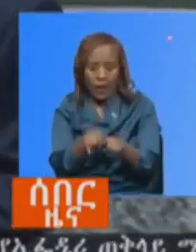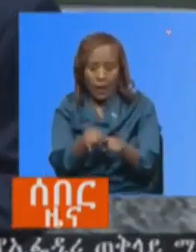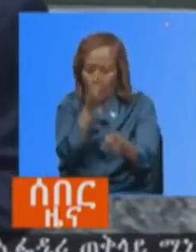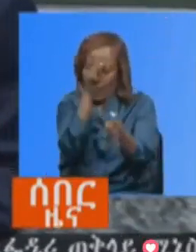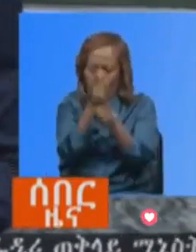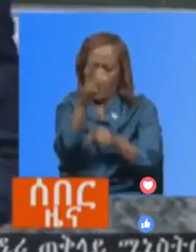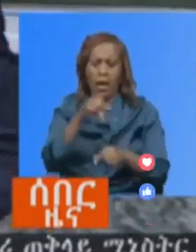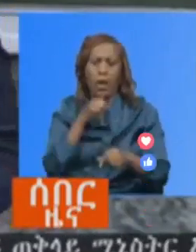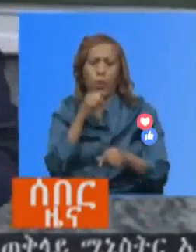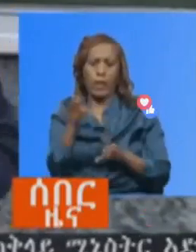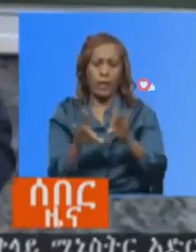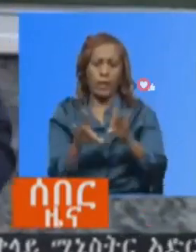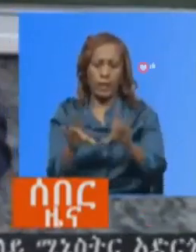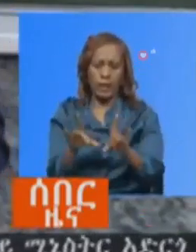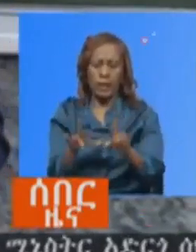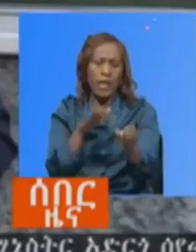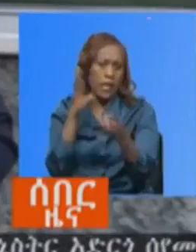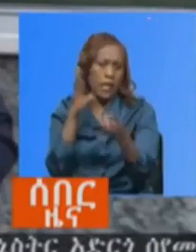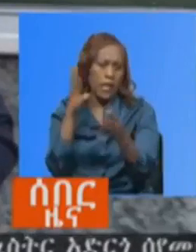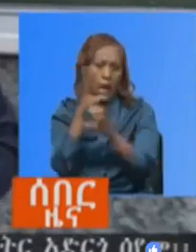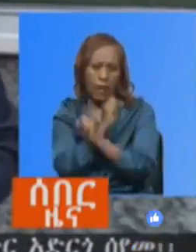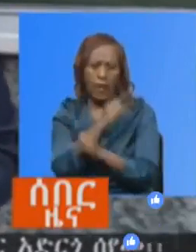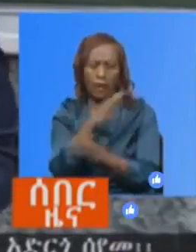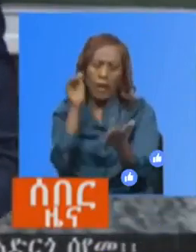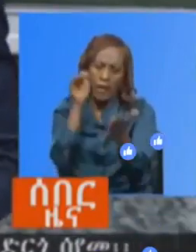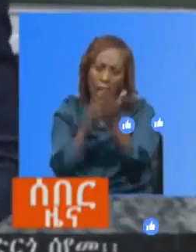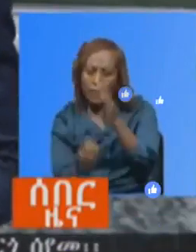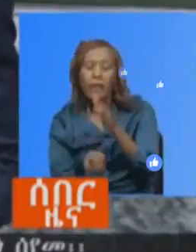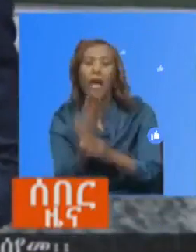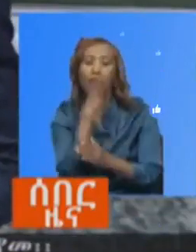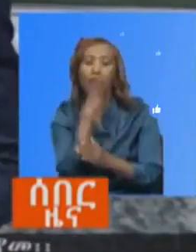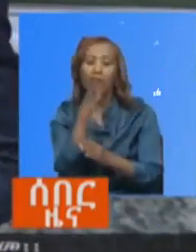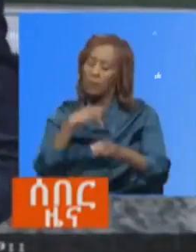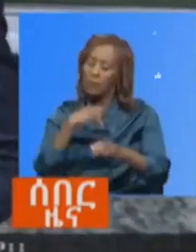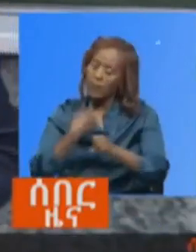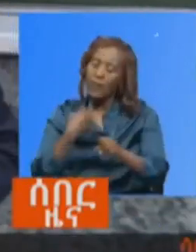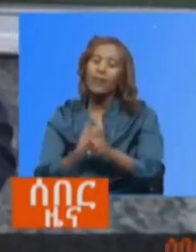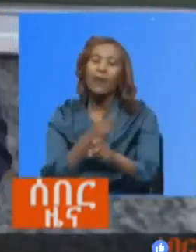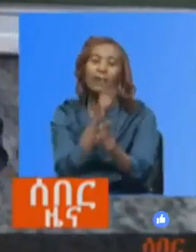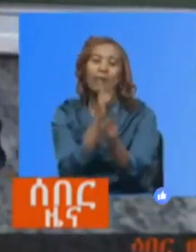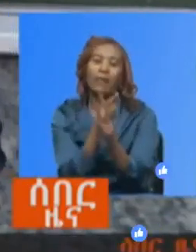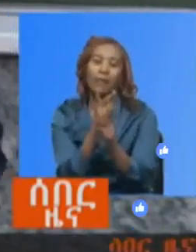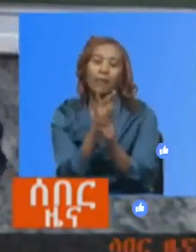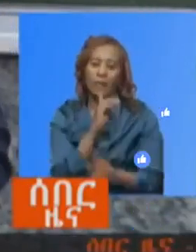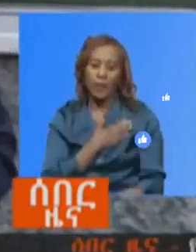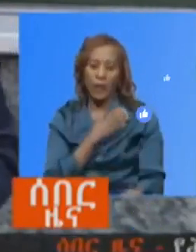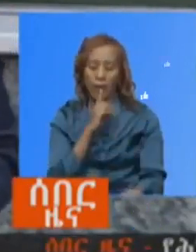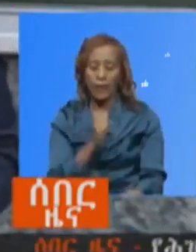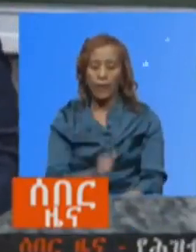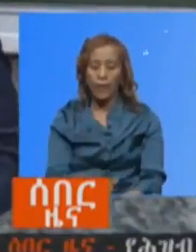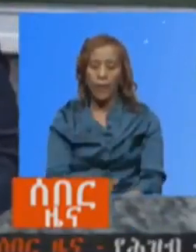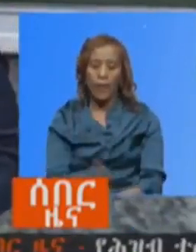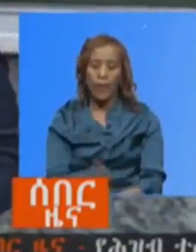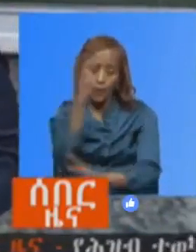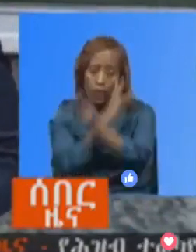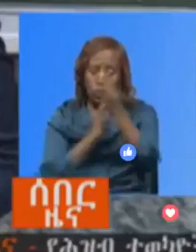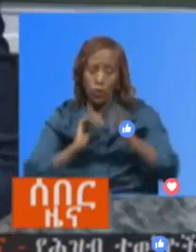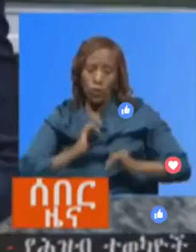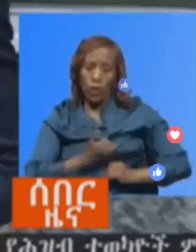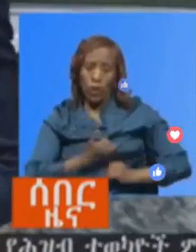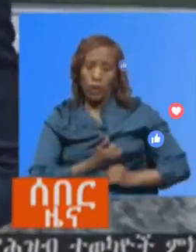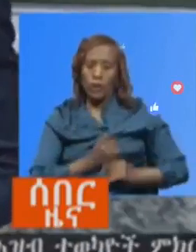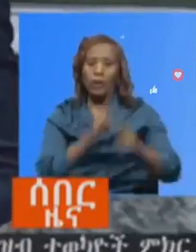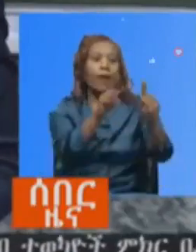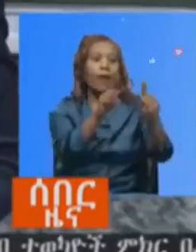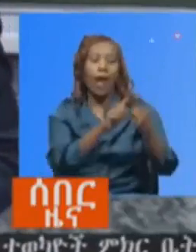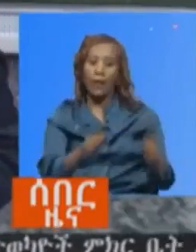ያልሆነ ድርጊት እንዲያበቃና ዳግም እንዳይፈጠር መስራት ይጠበቅብናል። ችግሮቻችን